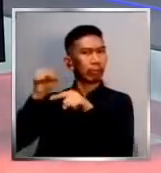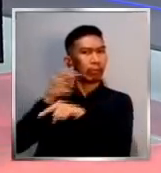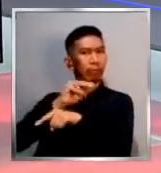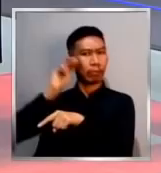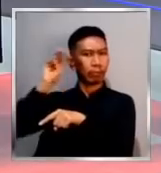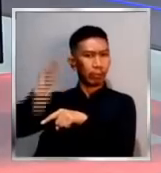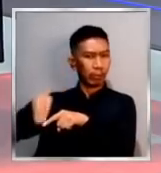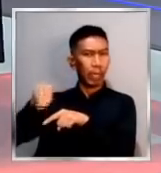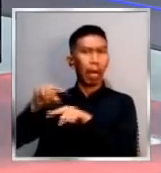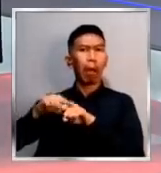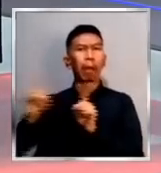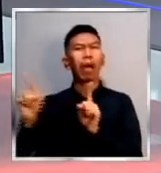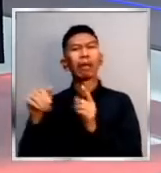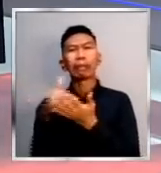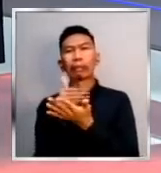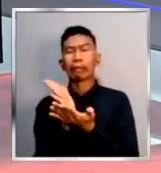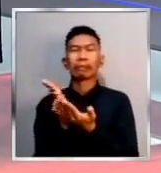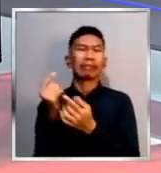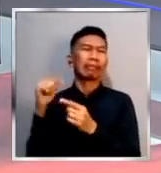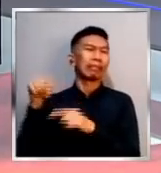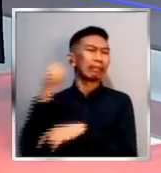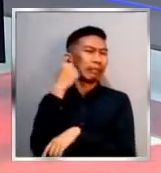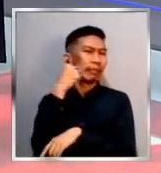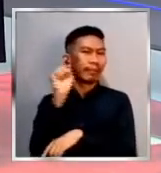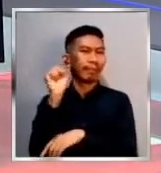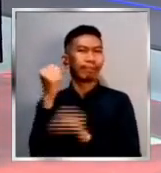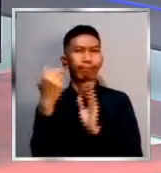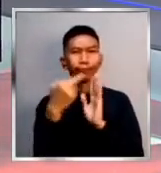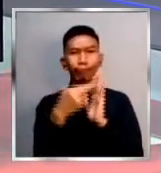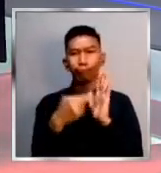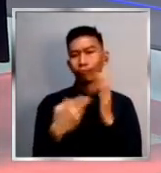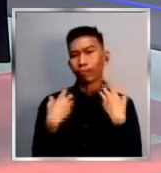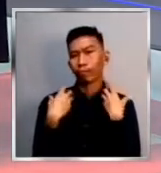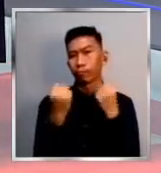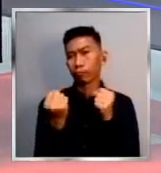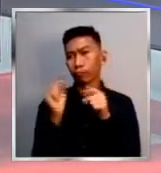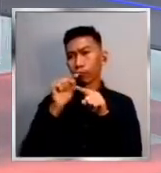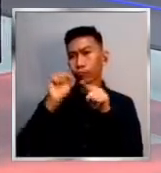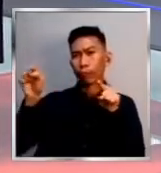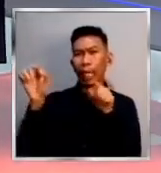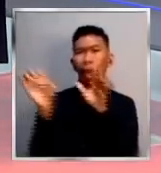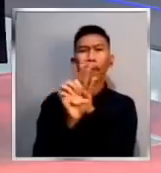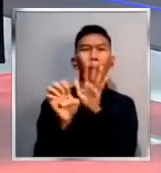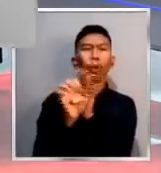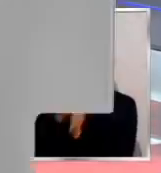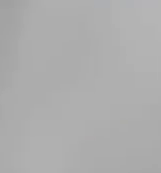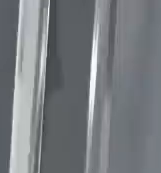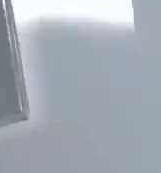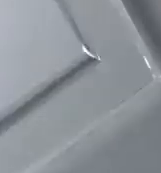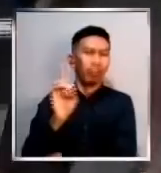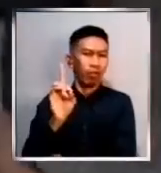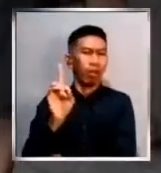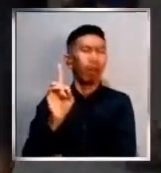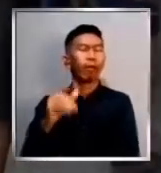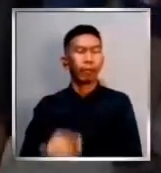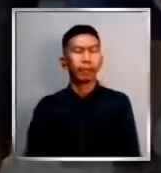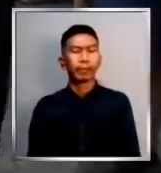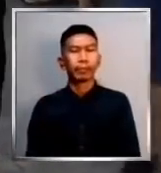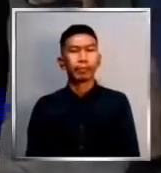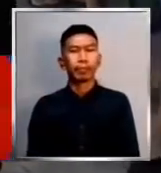nakakasunod sa mga health protocols sa ilang pamilihan gaya sa Divisoria. Nakatutok si Von Aquino.